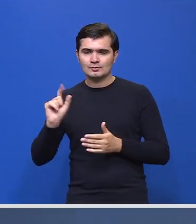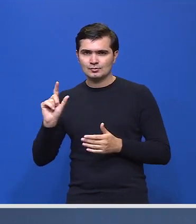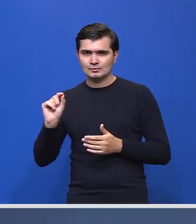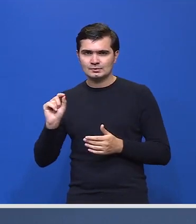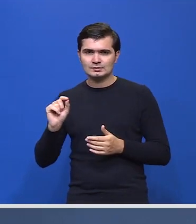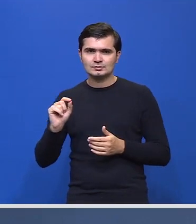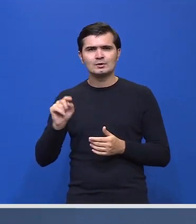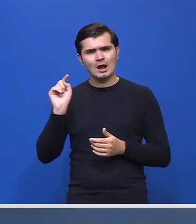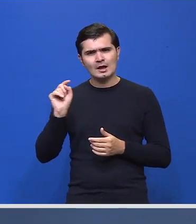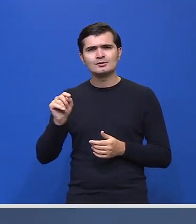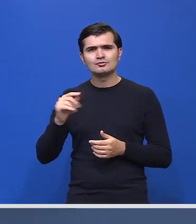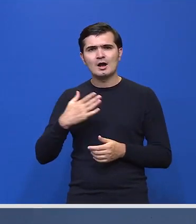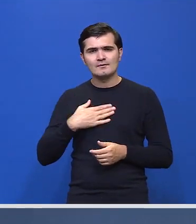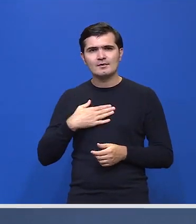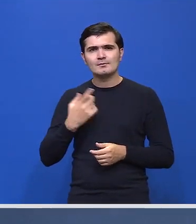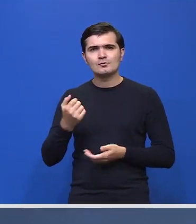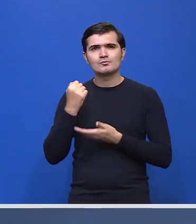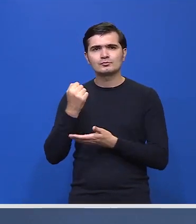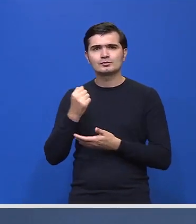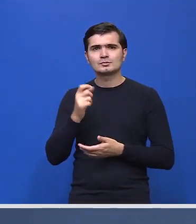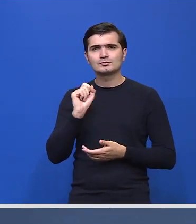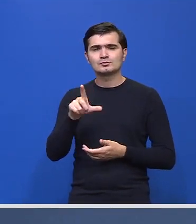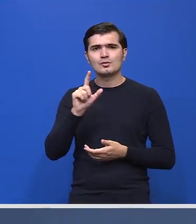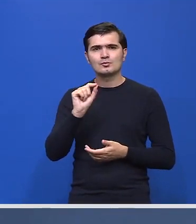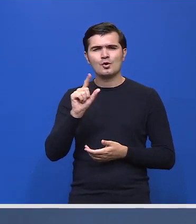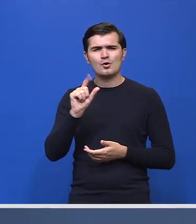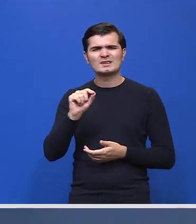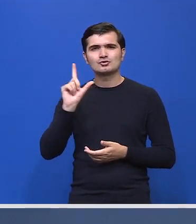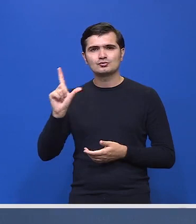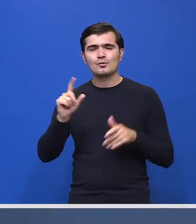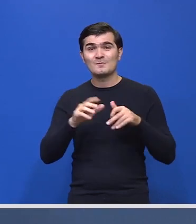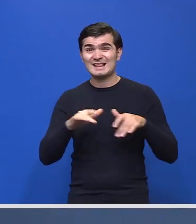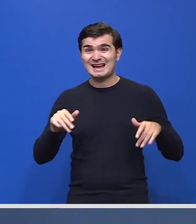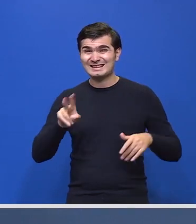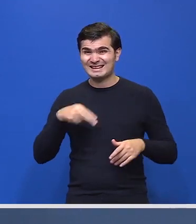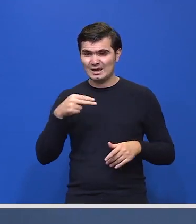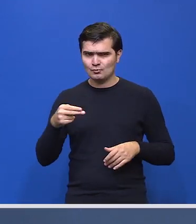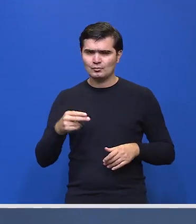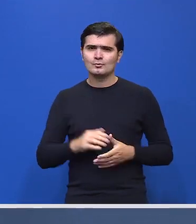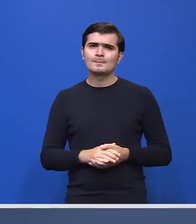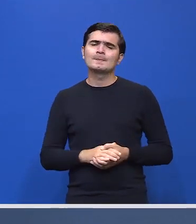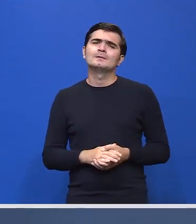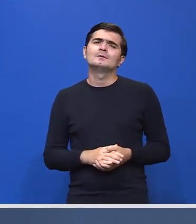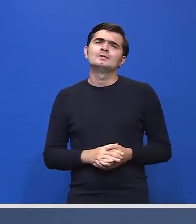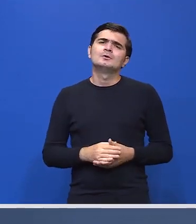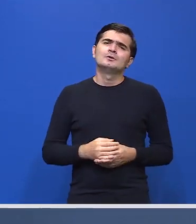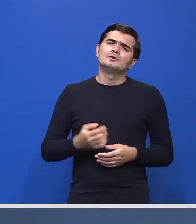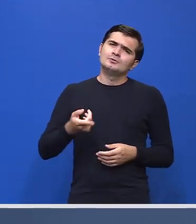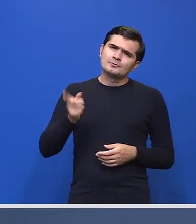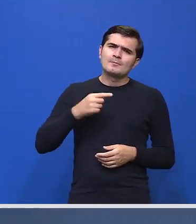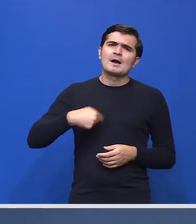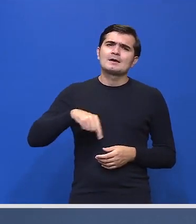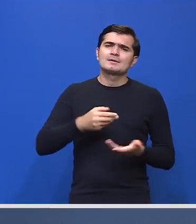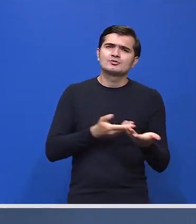2014-2020, unde avem un buget de 22 de miliarde de euro. De asemenea, gestionăm